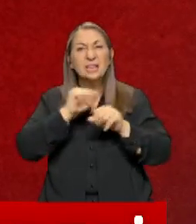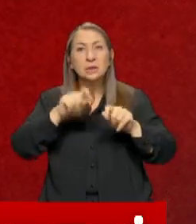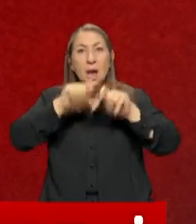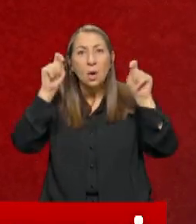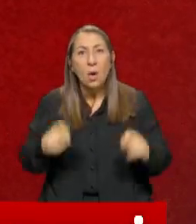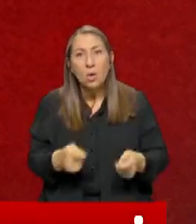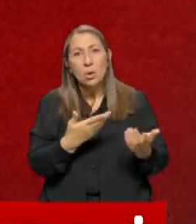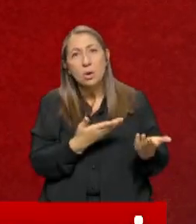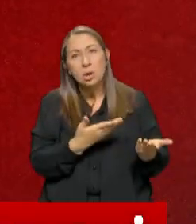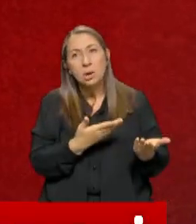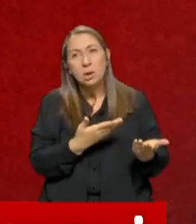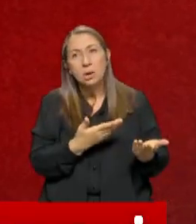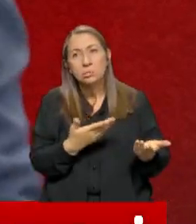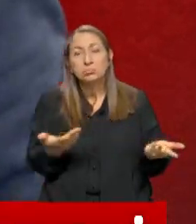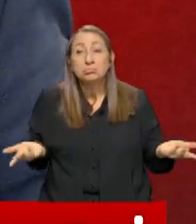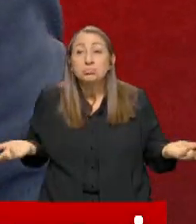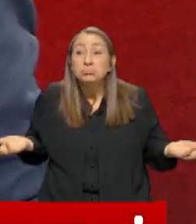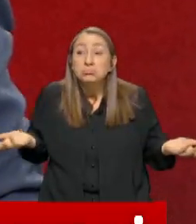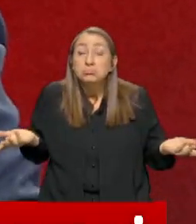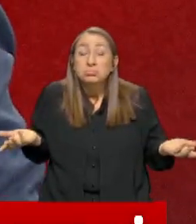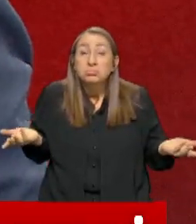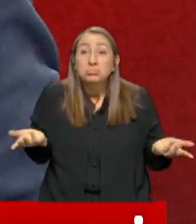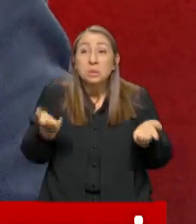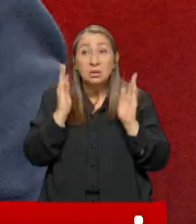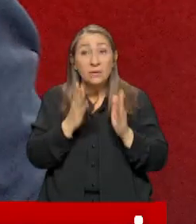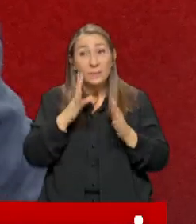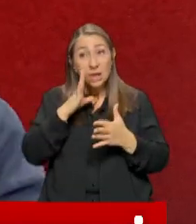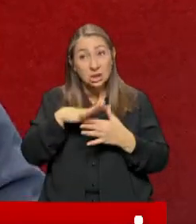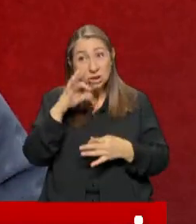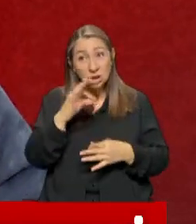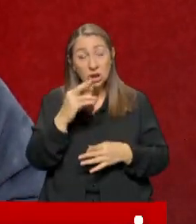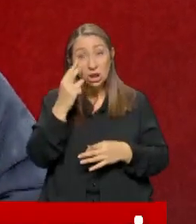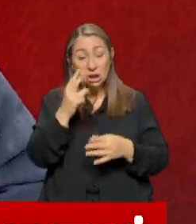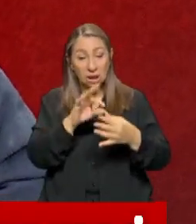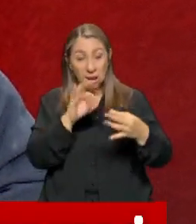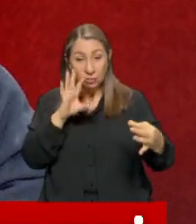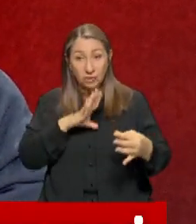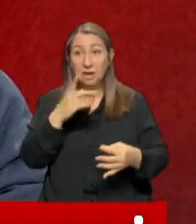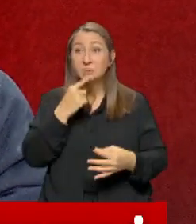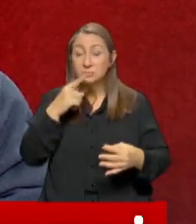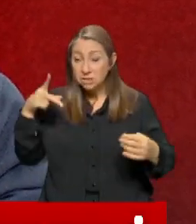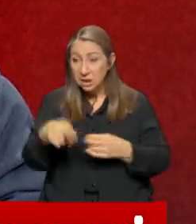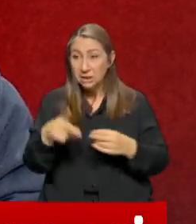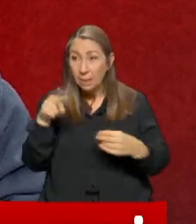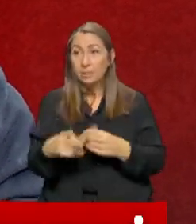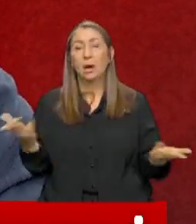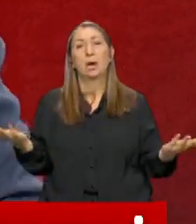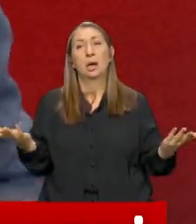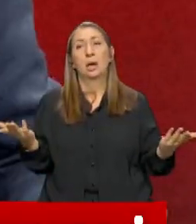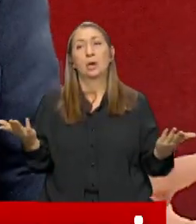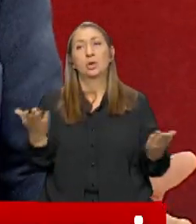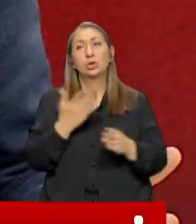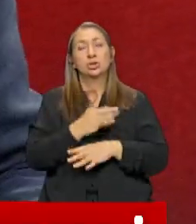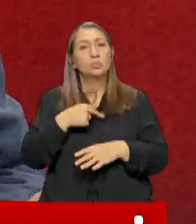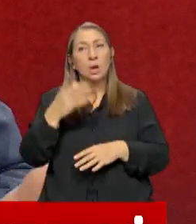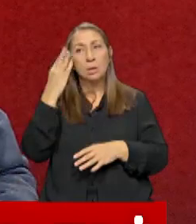kırıyor Yani bilmiyorum ki daima insan iki kablo varsa hep kırmızıyı keser mi ya bak